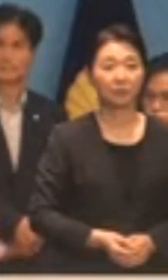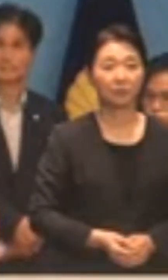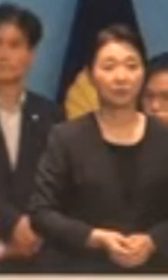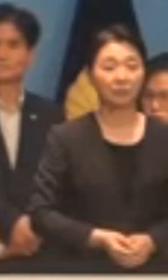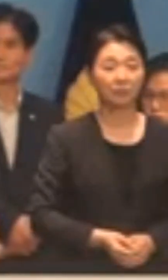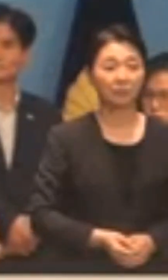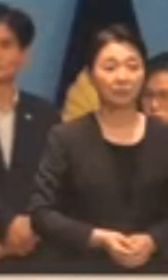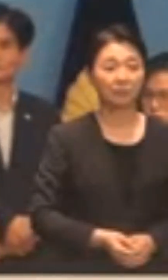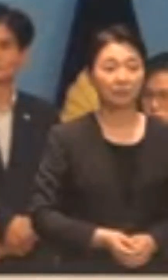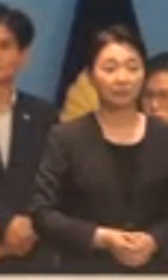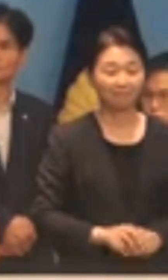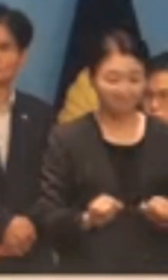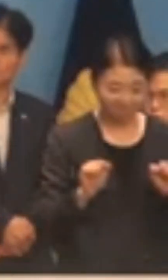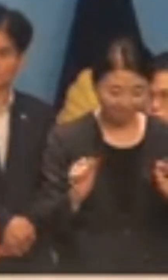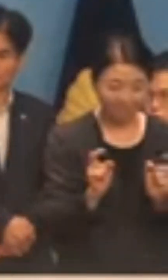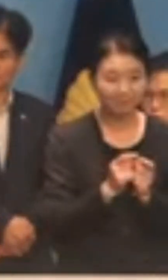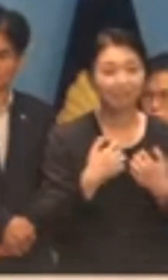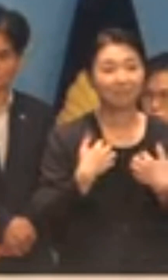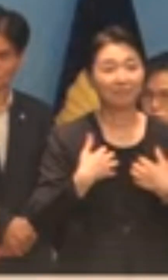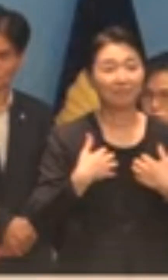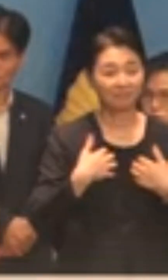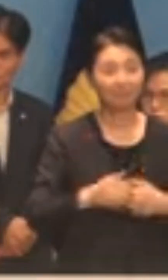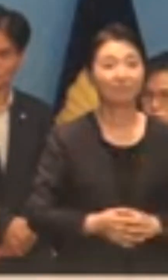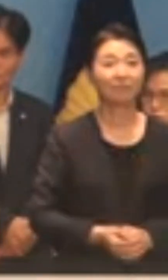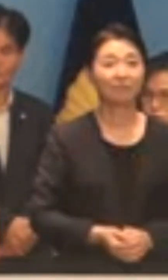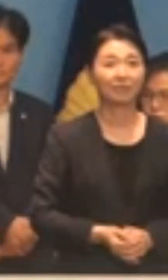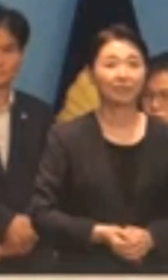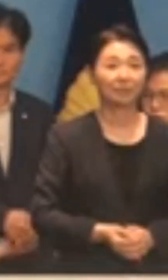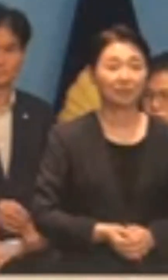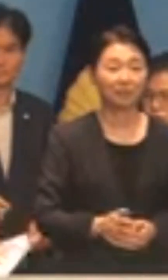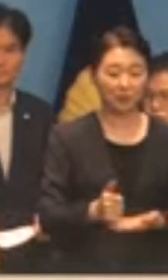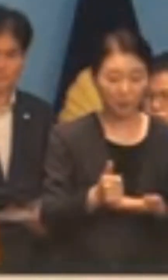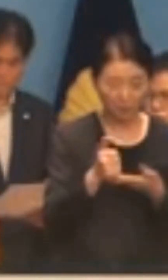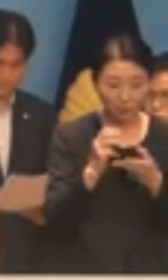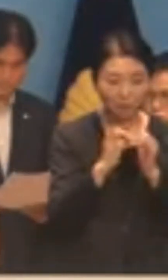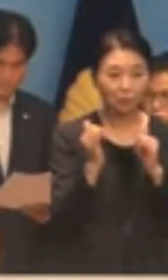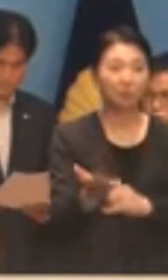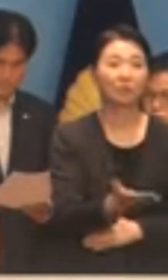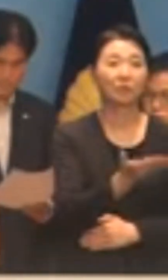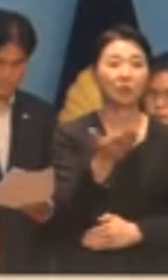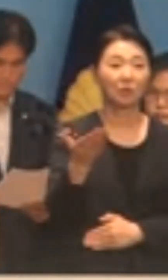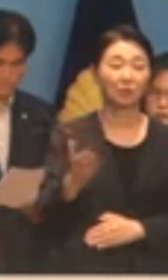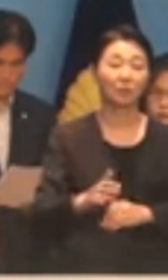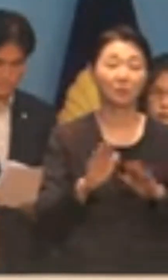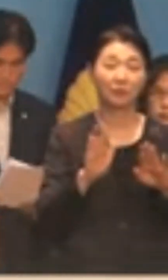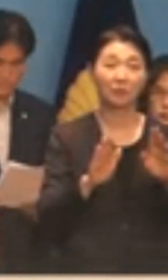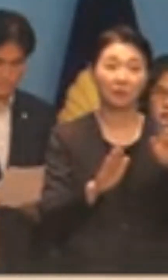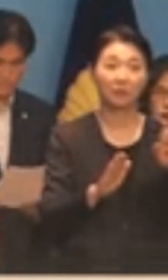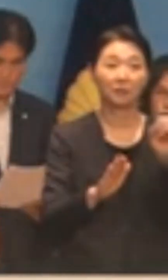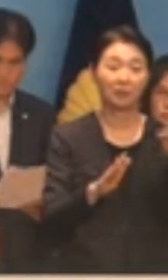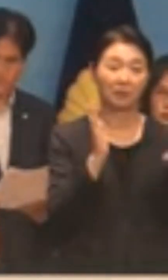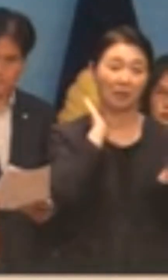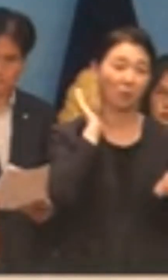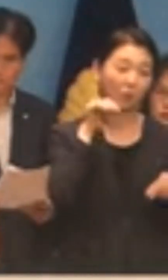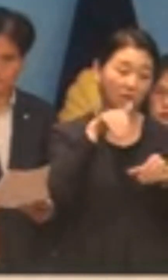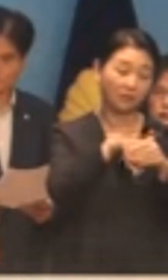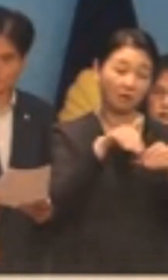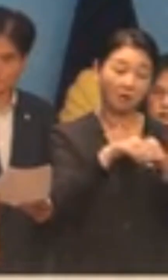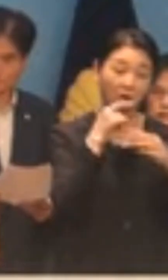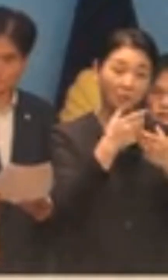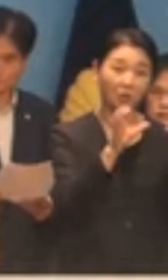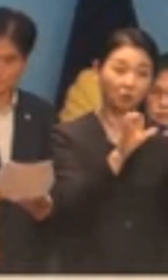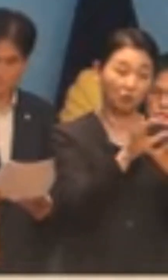네, 안녕하세요. 반갑습니다. 송기훈입니다. 존경하는 국민 여러분, 제21대 대통령 선거